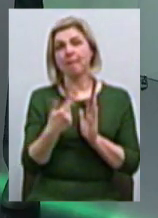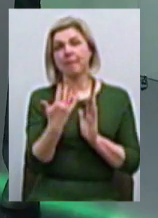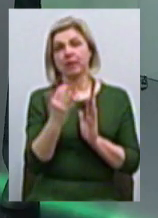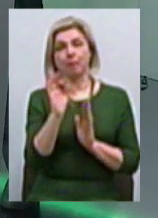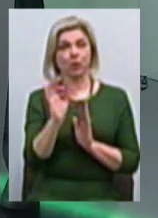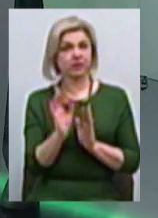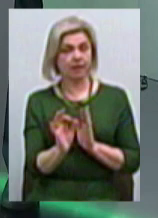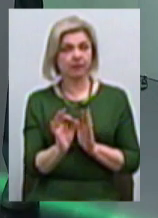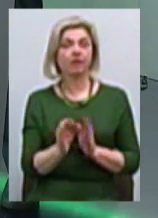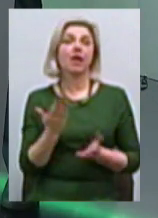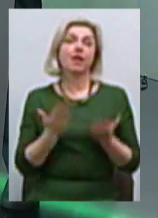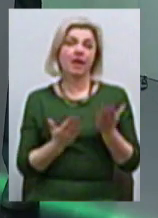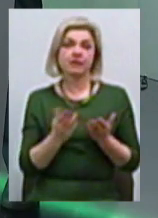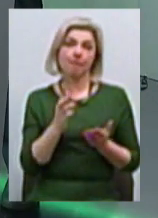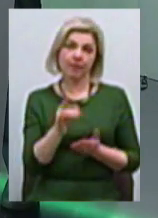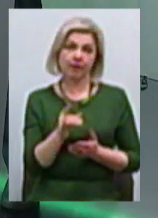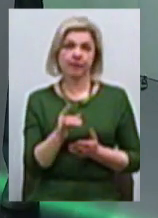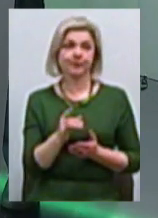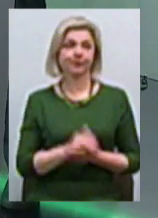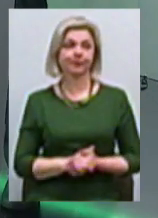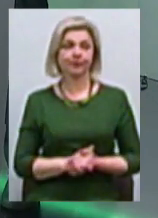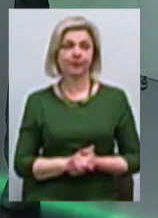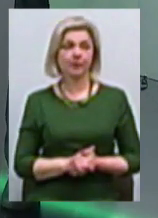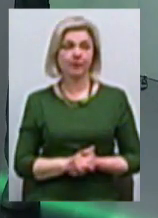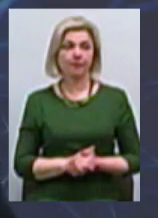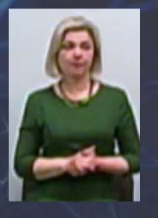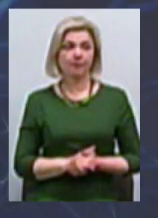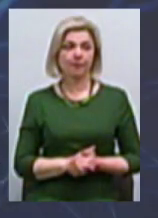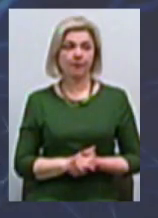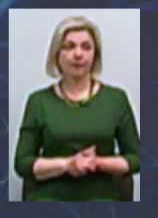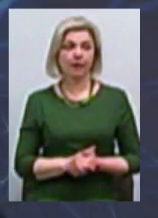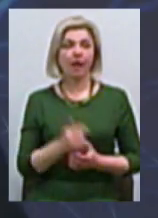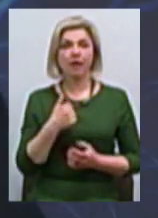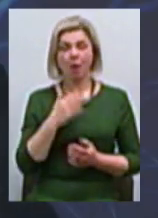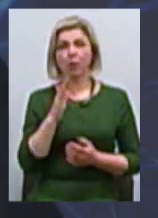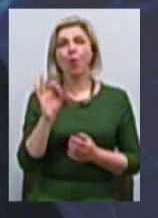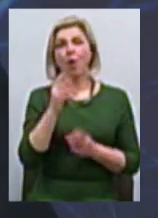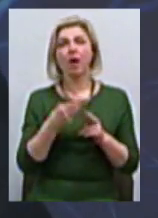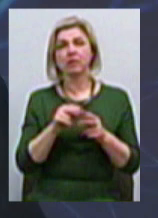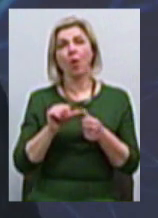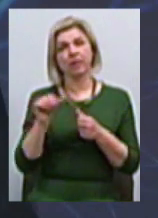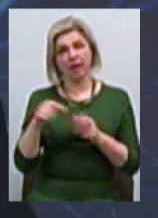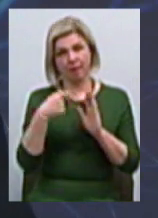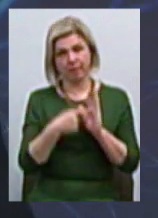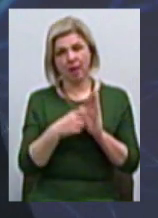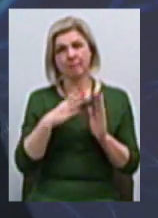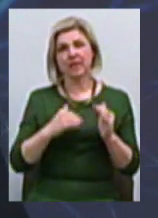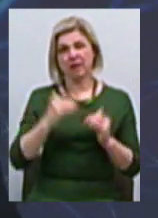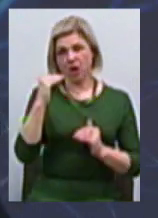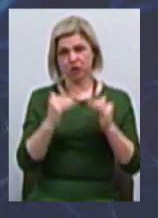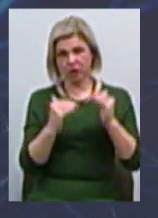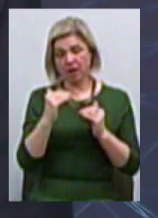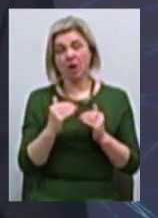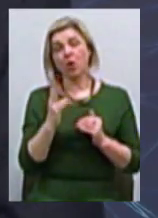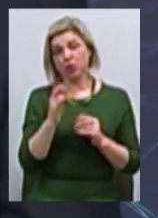63,5%. То есть, если бы... Явка – это окремое питание, потому что там были и скачки продолжения. Да, но тем не